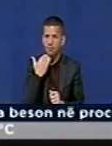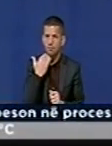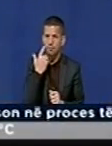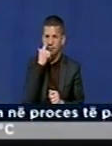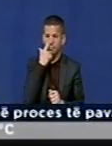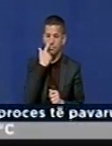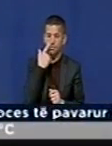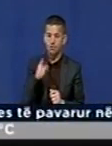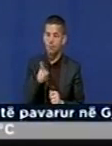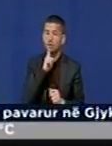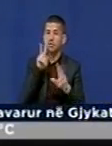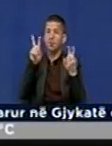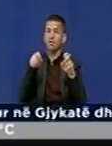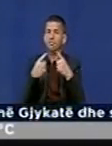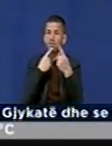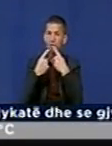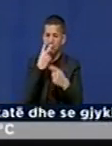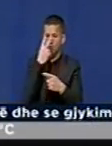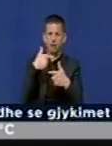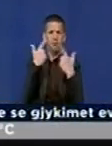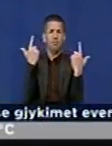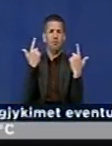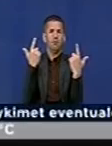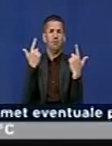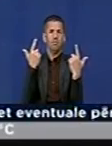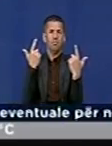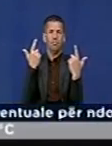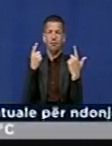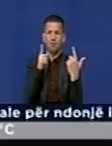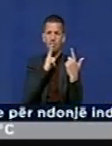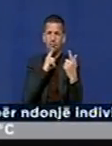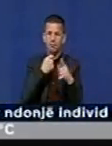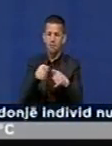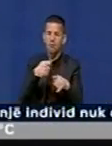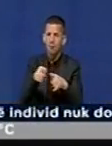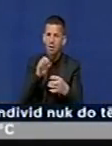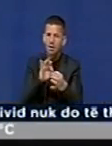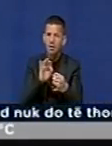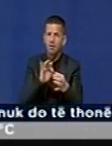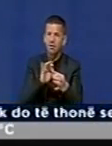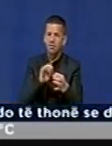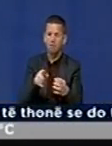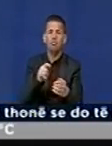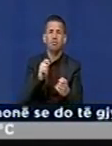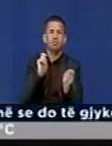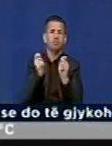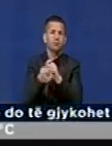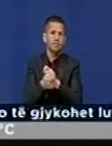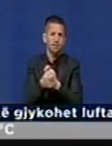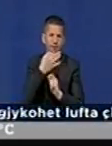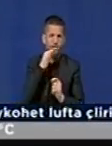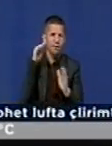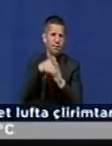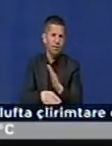me këtë temë, në një viti, po shihet trendi, nuk ka shku trendi ka përmërshimi ose ka rujtja e substancës, po ka shku ka një degradimi më i